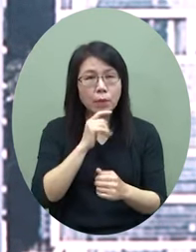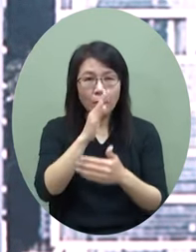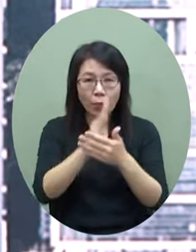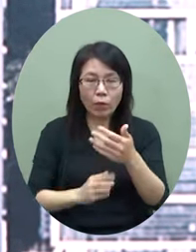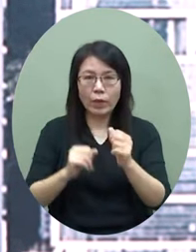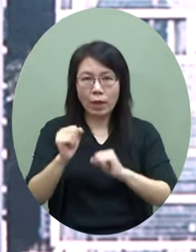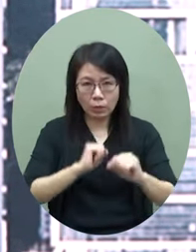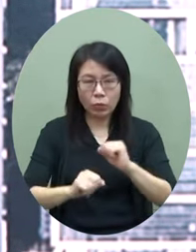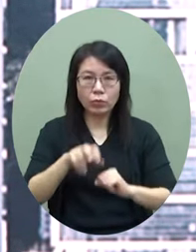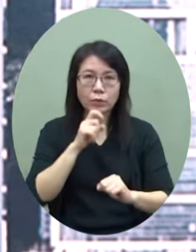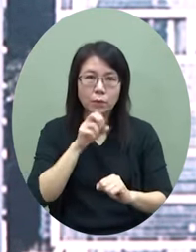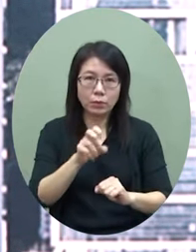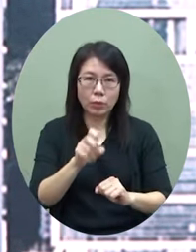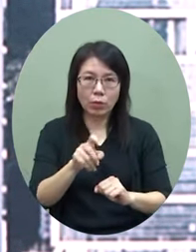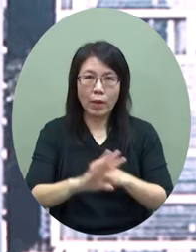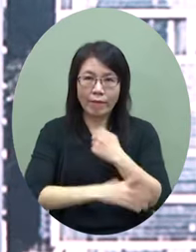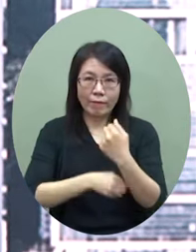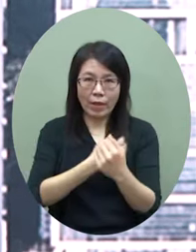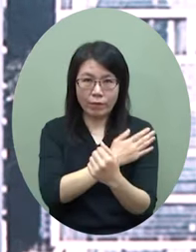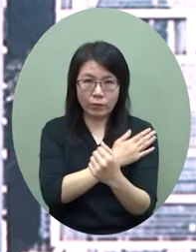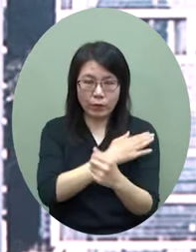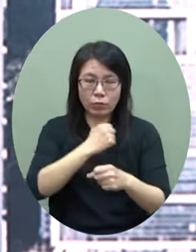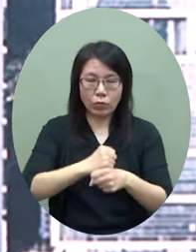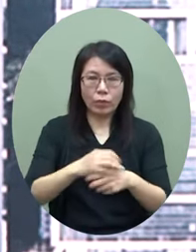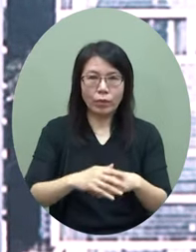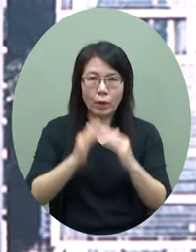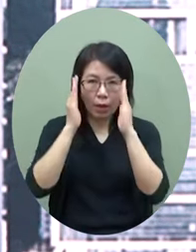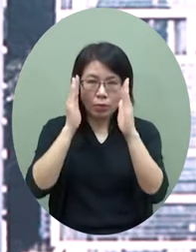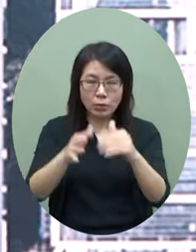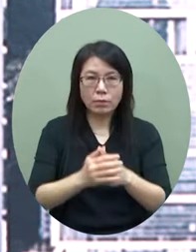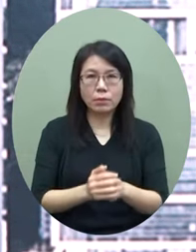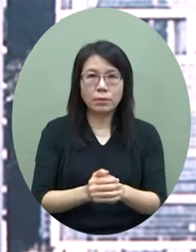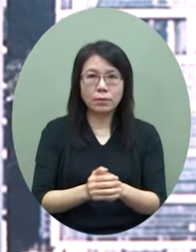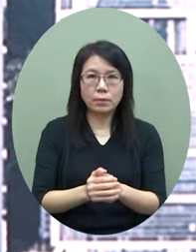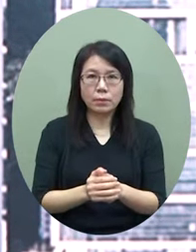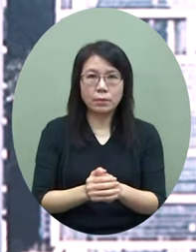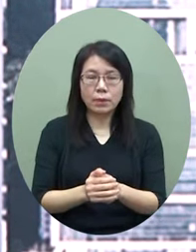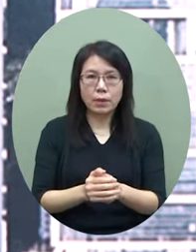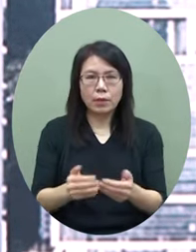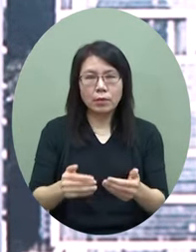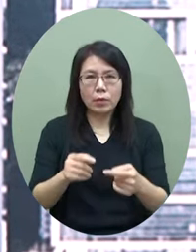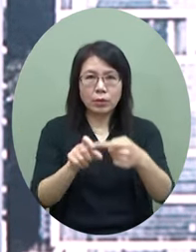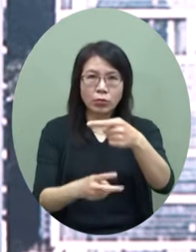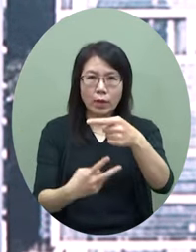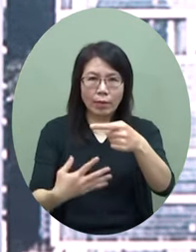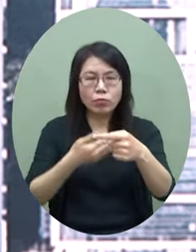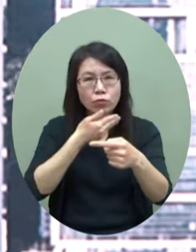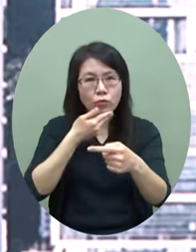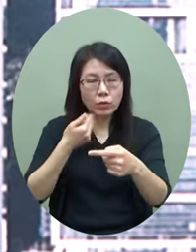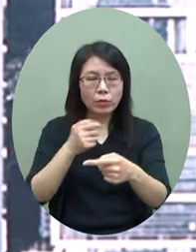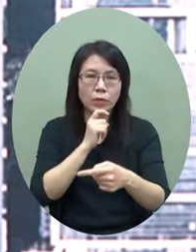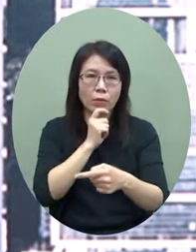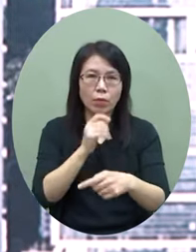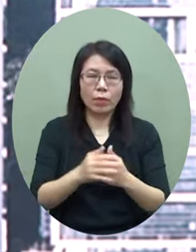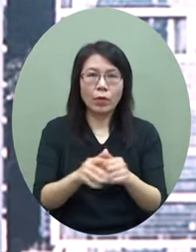然在進行就是執法的行動大家都留意到我們一直到上午都是有